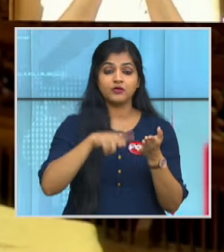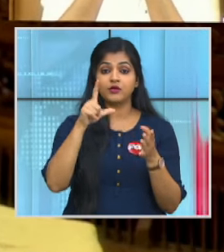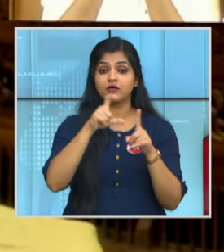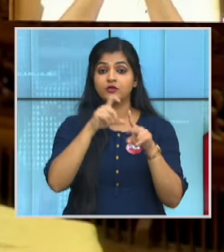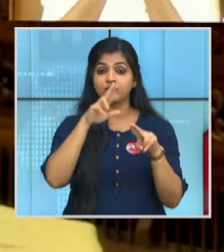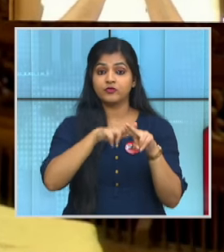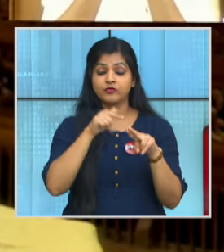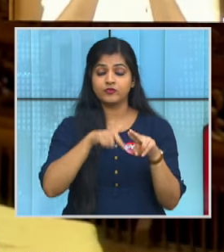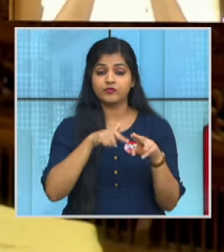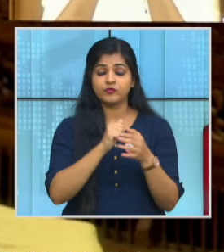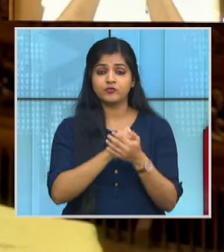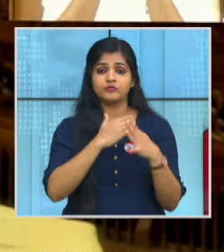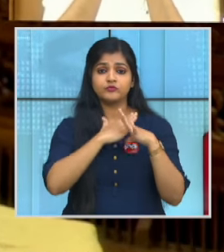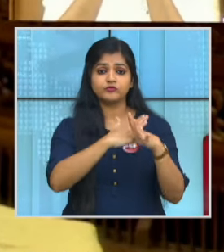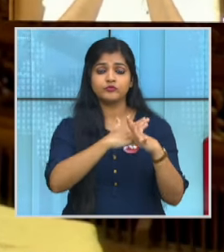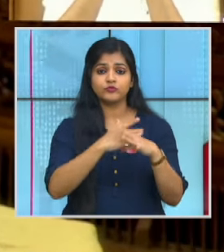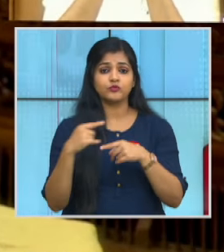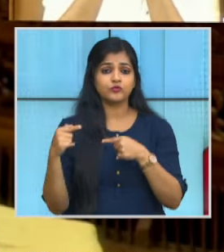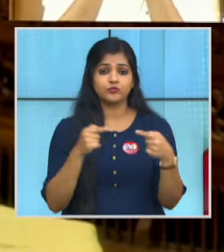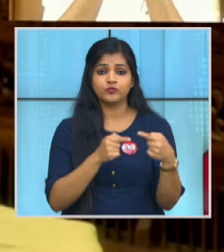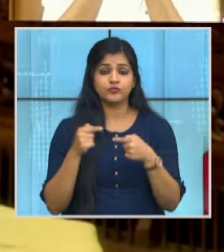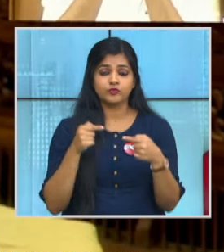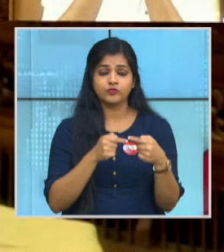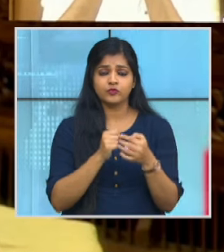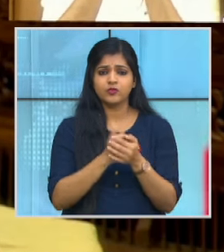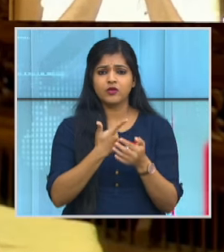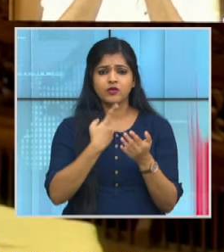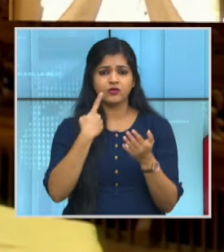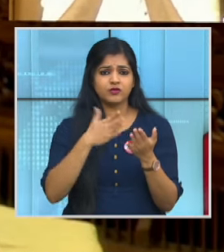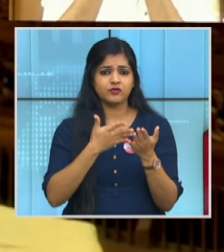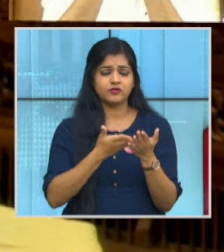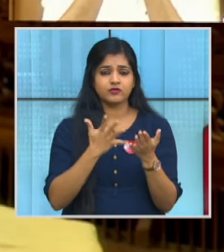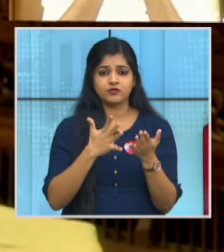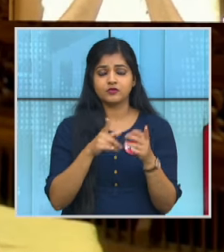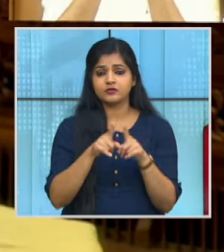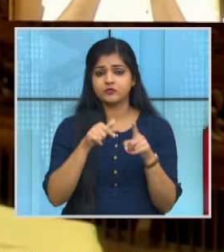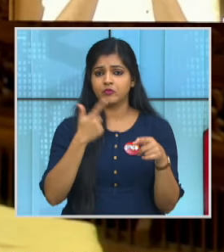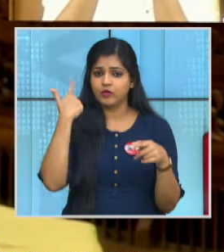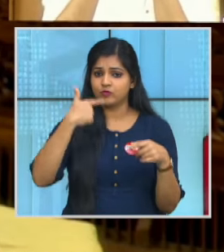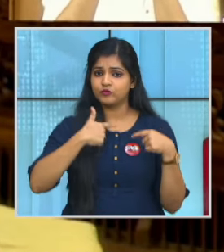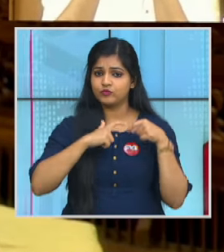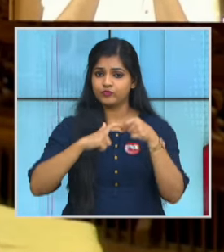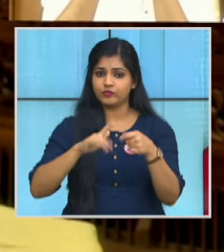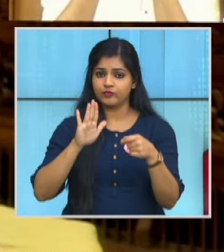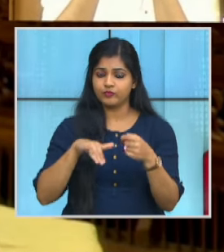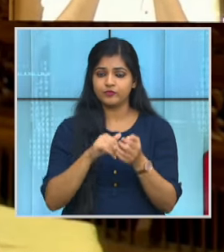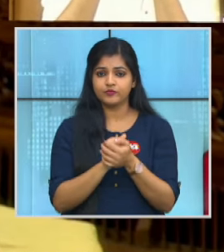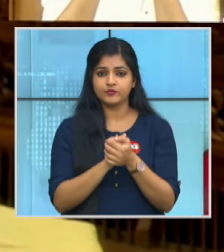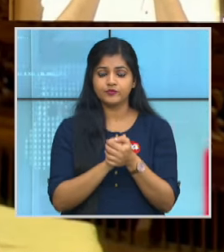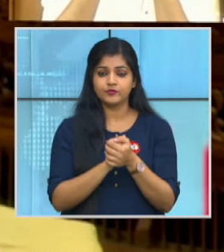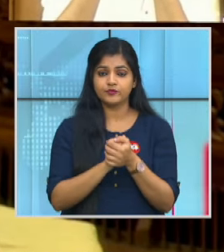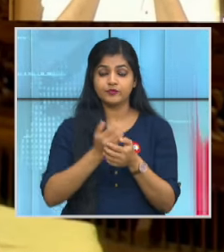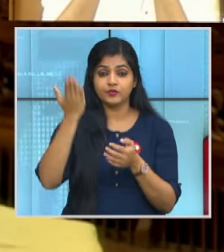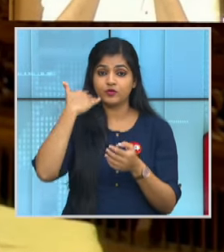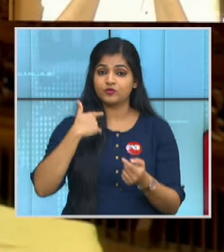ഇടതുപക്ഷത്തോട് പോരടിക്കുന്നതിൻ്റെ യുക്തിയെ ഞങ്ങൾ ചോദ്യം ചെയ്തിട്ടുണ്ട്. ഞങ്ങൾ